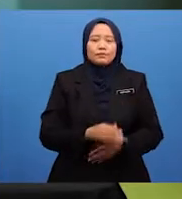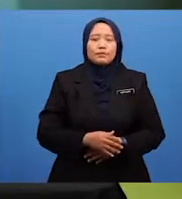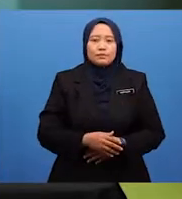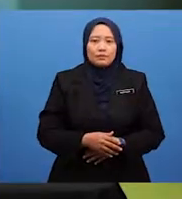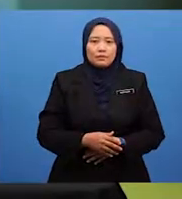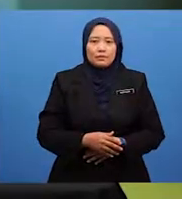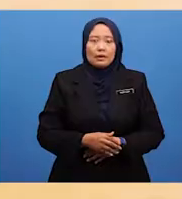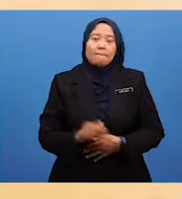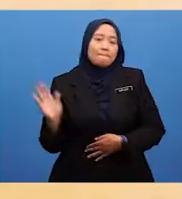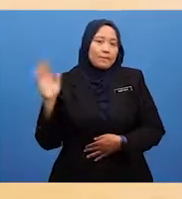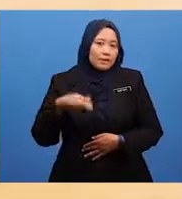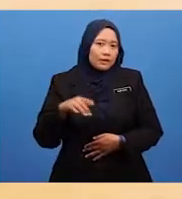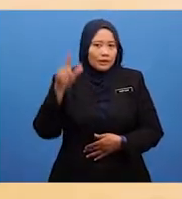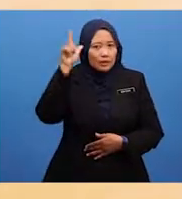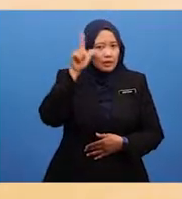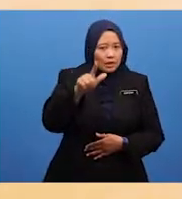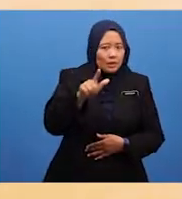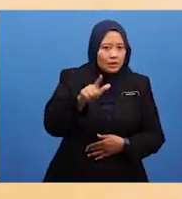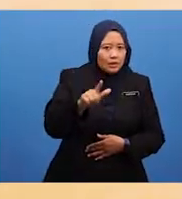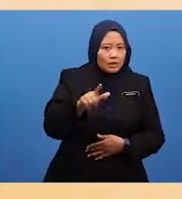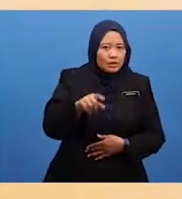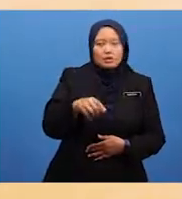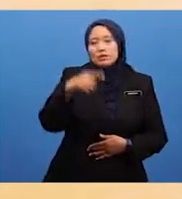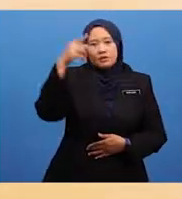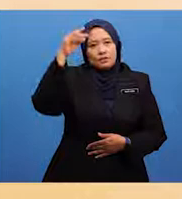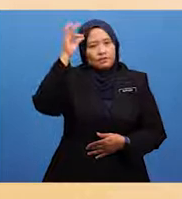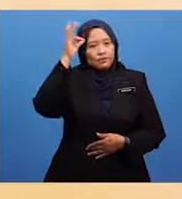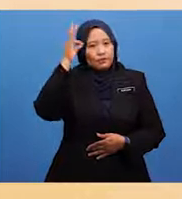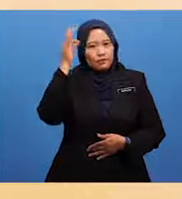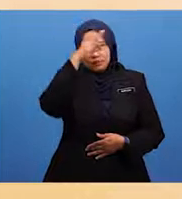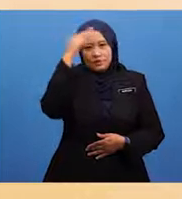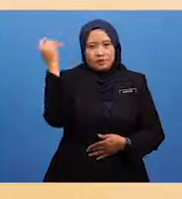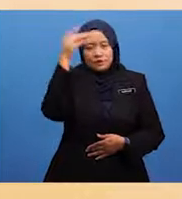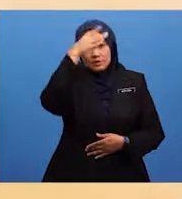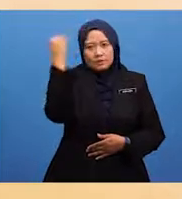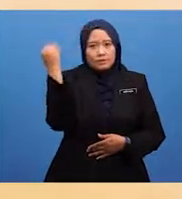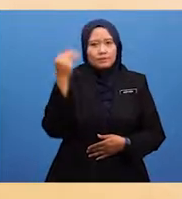kita lihat pula faktor-faktor yang mempengaruhi daya geseran.